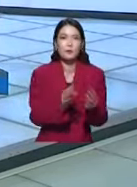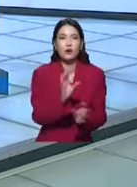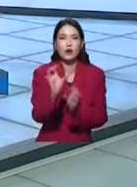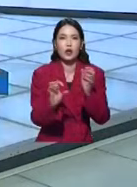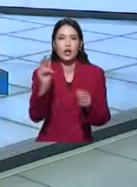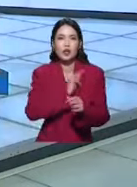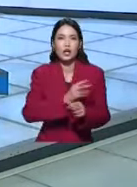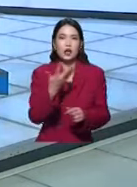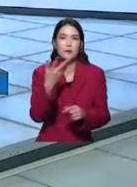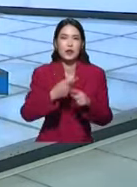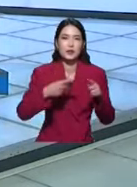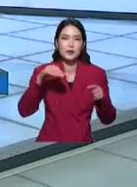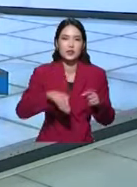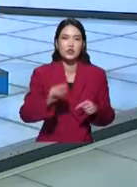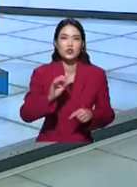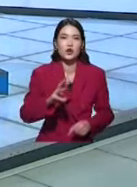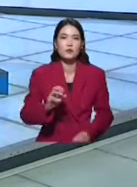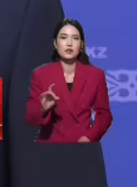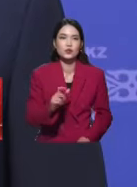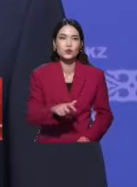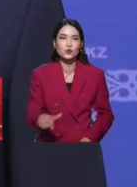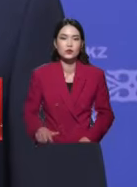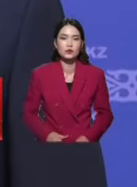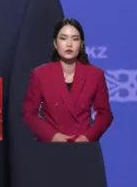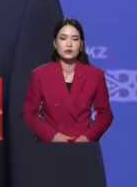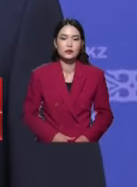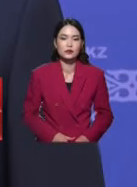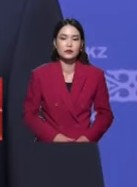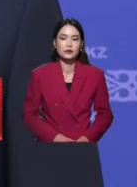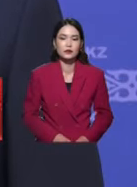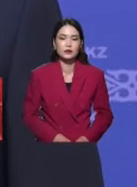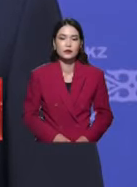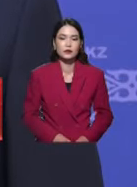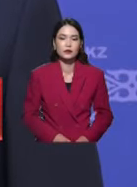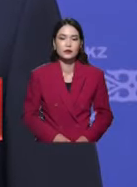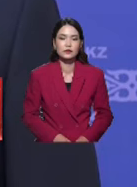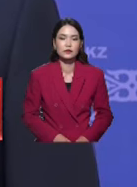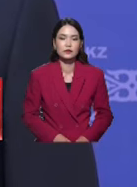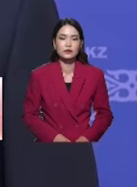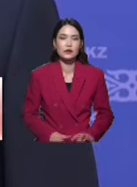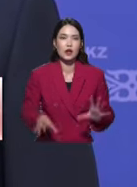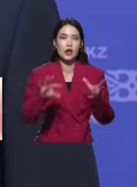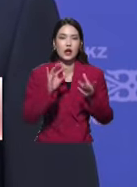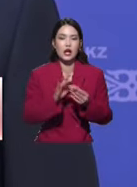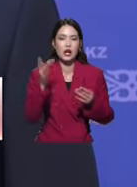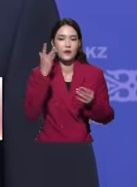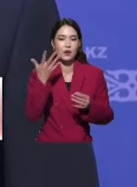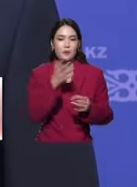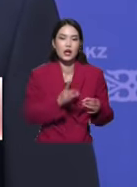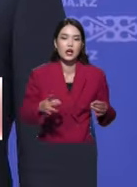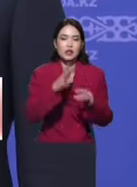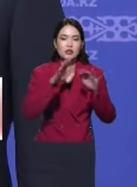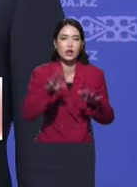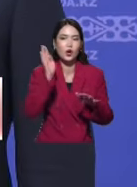работой 5500 жамбылцев. Остановился на предпринимаемых мерах по обеспечению региона поливной